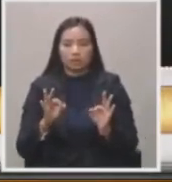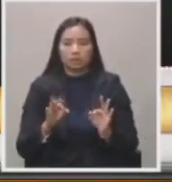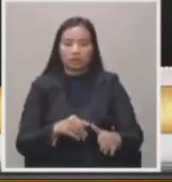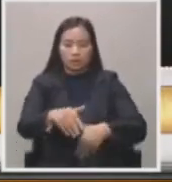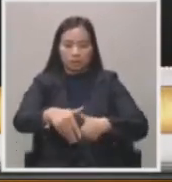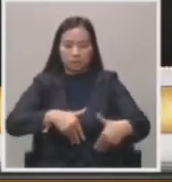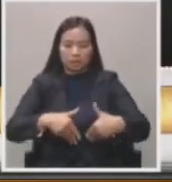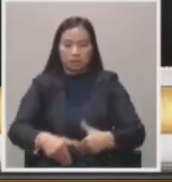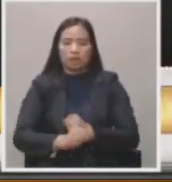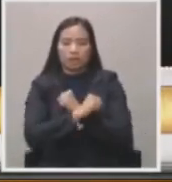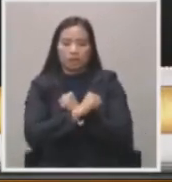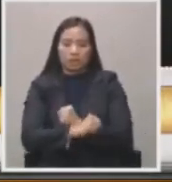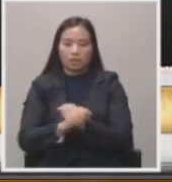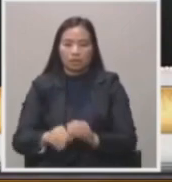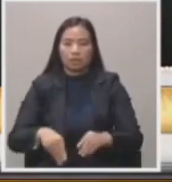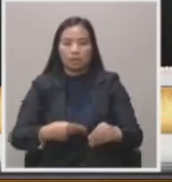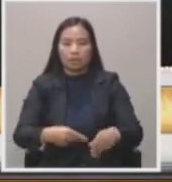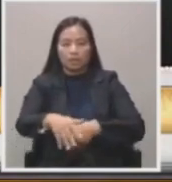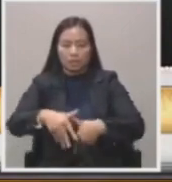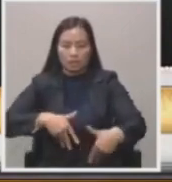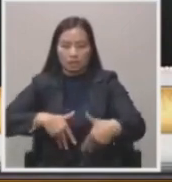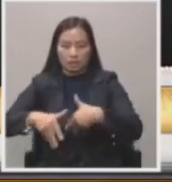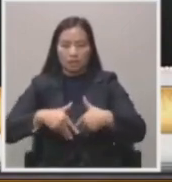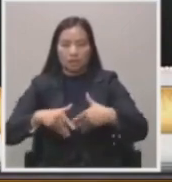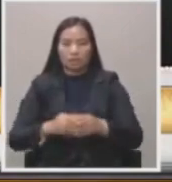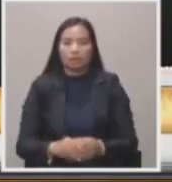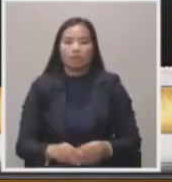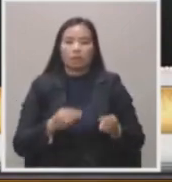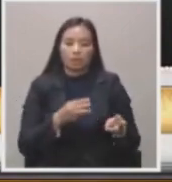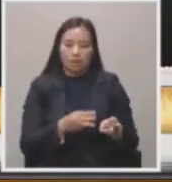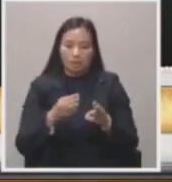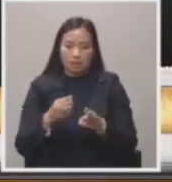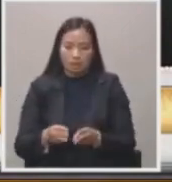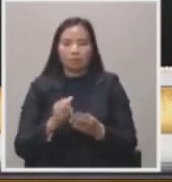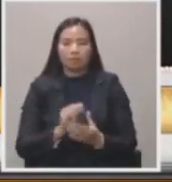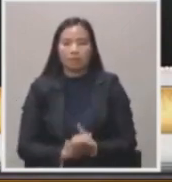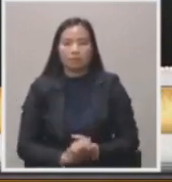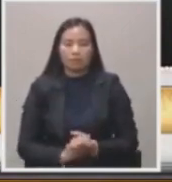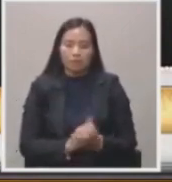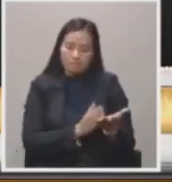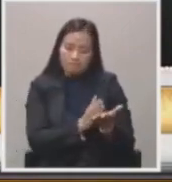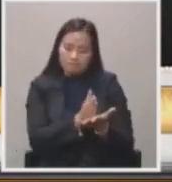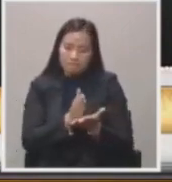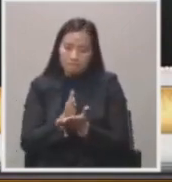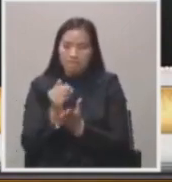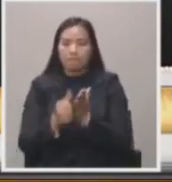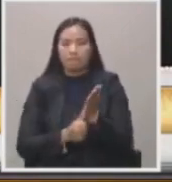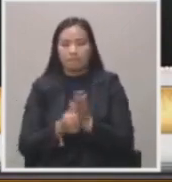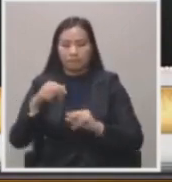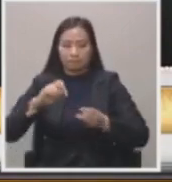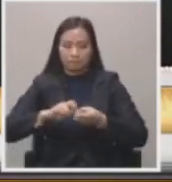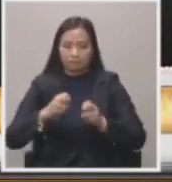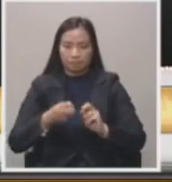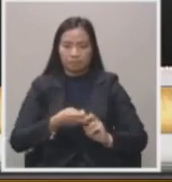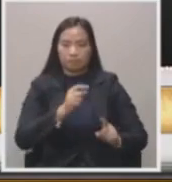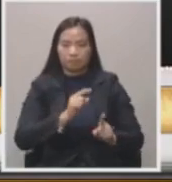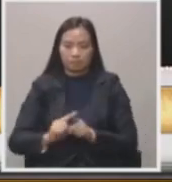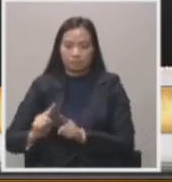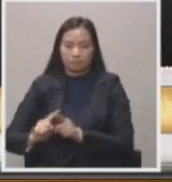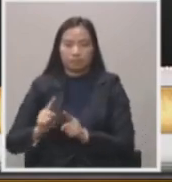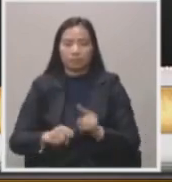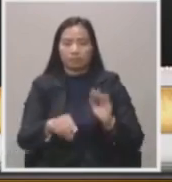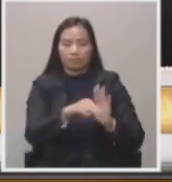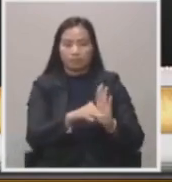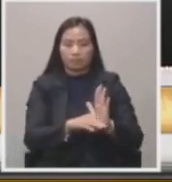ราควรจะรักษาให้พี่น้องประชาชนนั้นได้มีช่องทางในการที่จะแก้ไขปัญหาในการที่จะด